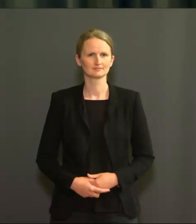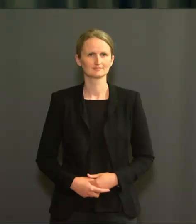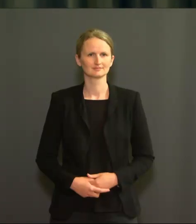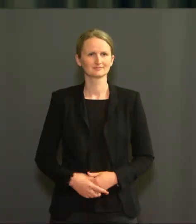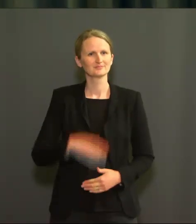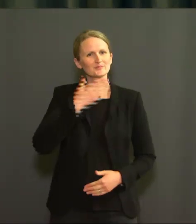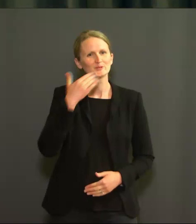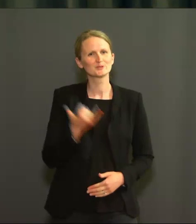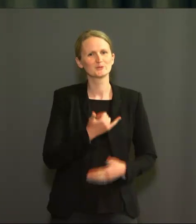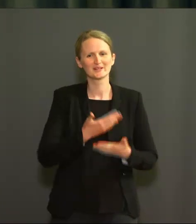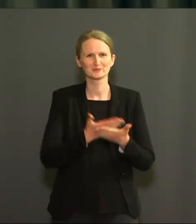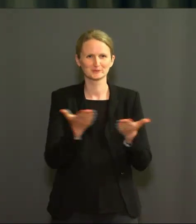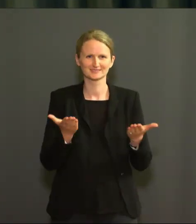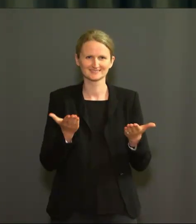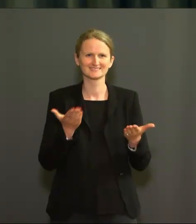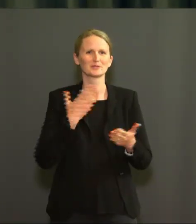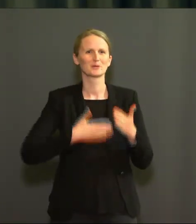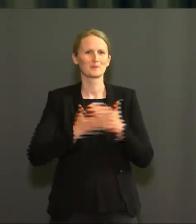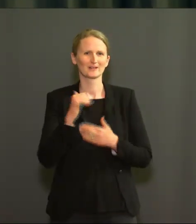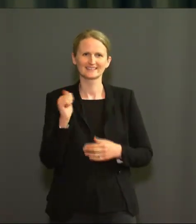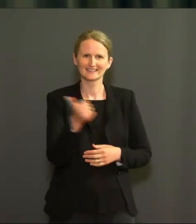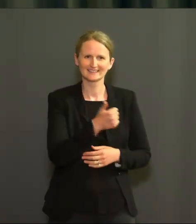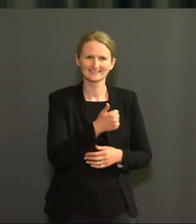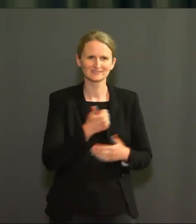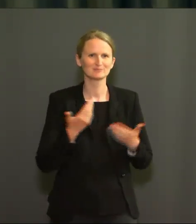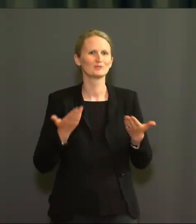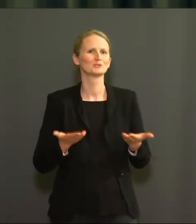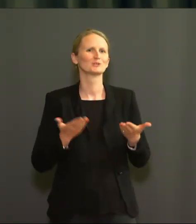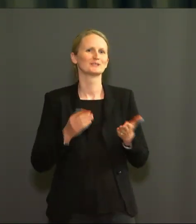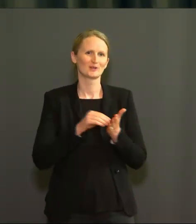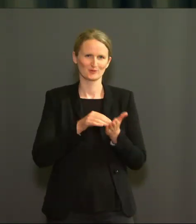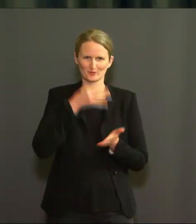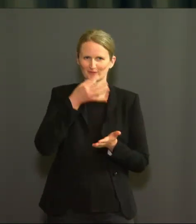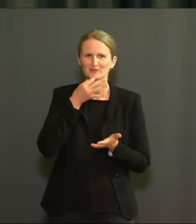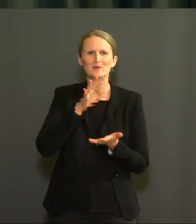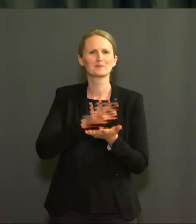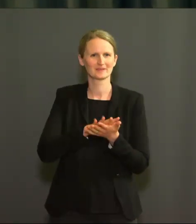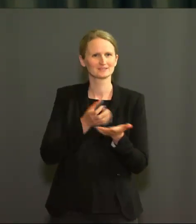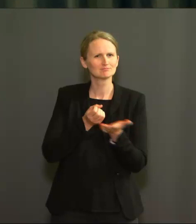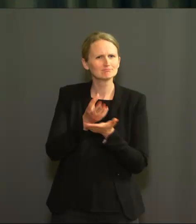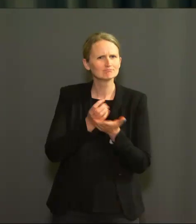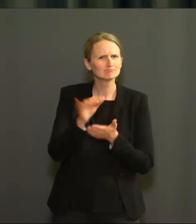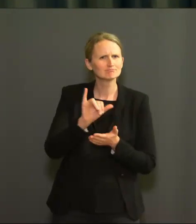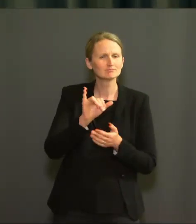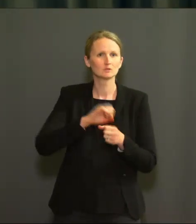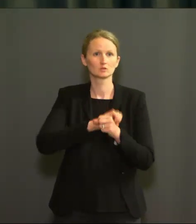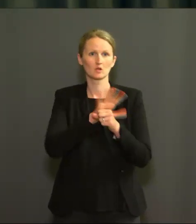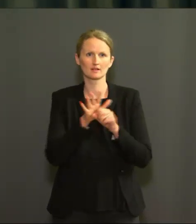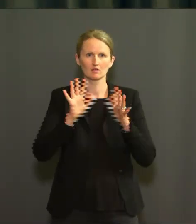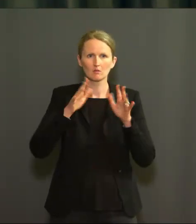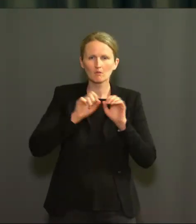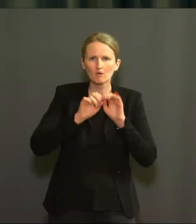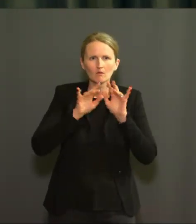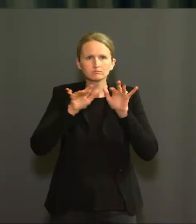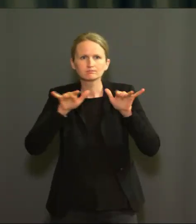Bonjour à tous, goedemorgen iedereen. Nous nous retrouvons aujourd'hui une nouvelle fois pour faire le point sur l'évolution de la pandémie en Belgique. Je laisse la parole à Yves Van